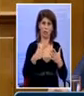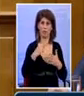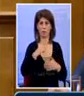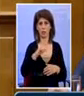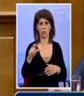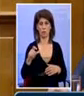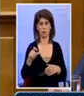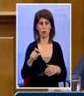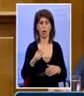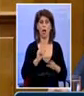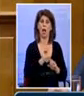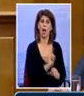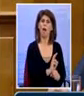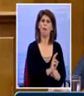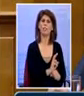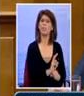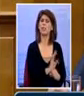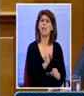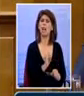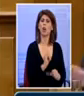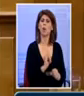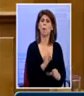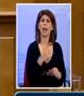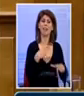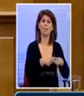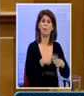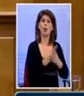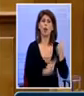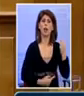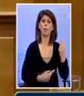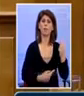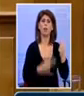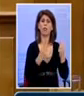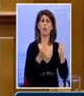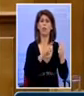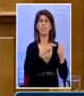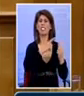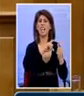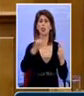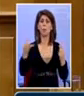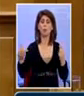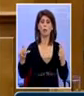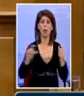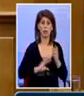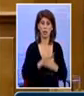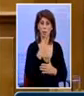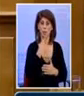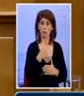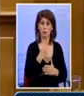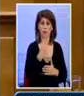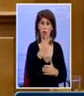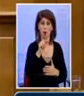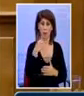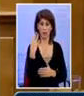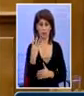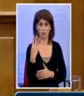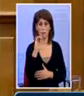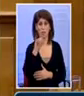ταμιακό έλλειμμα 2,5 δις. Και μία ανάπτυξη που προβλέπατε ότι θα είναι 2,4, αλλά ήταν